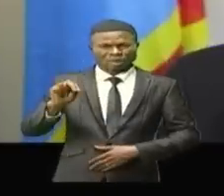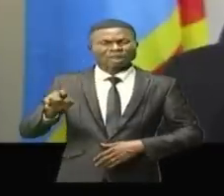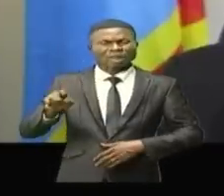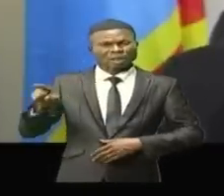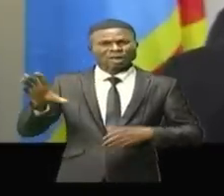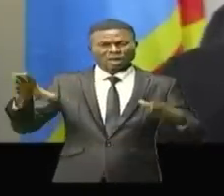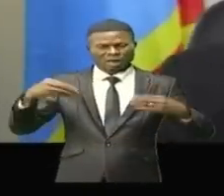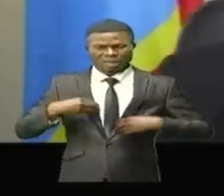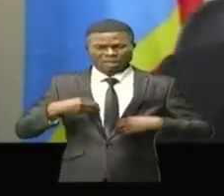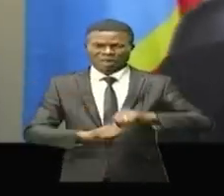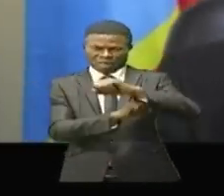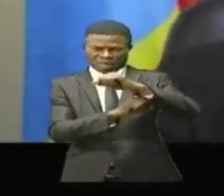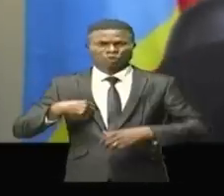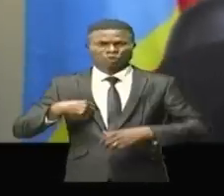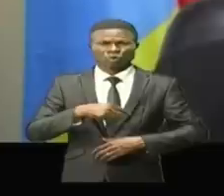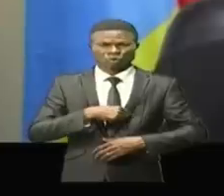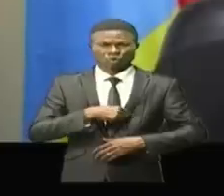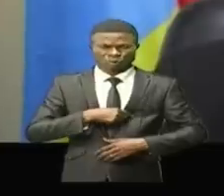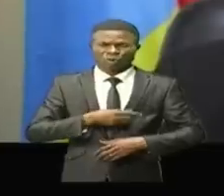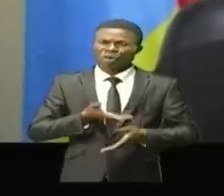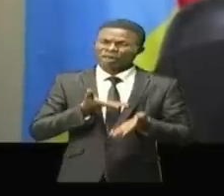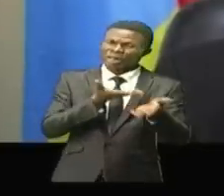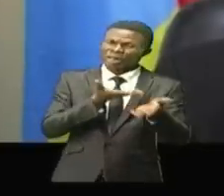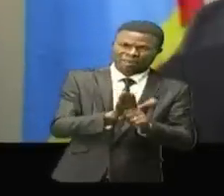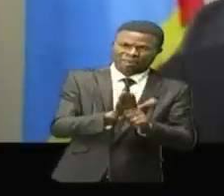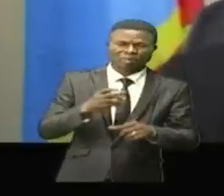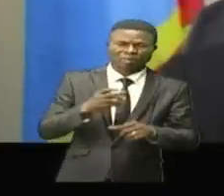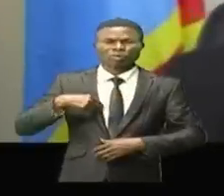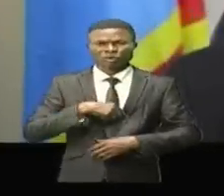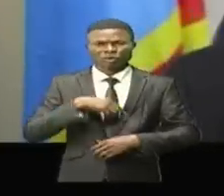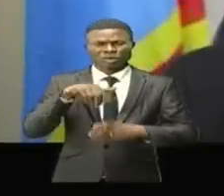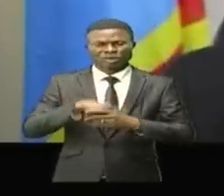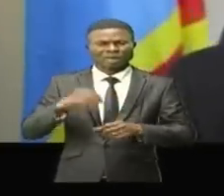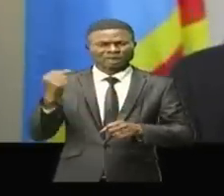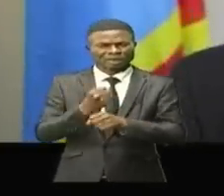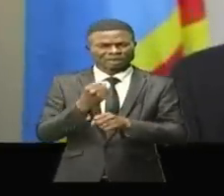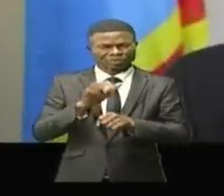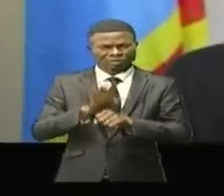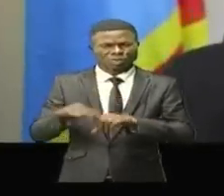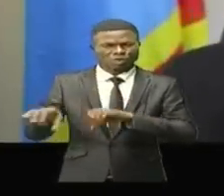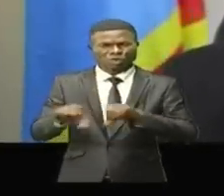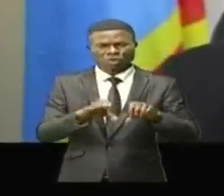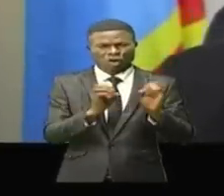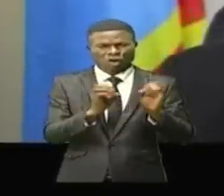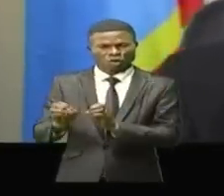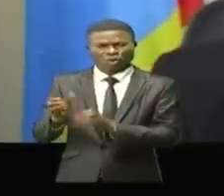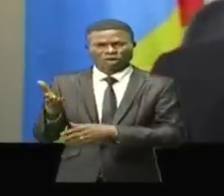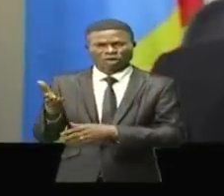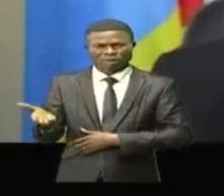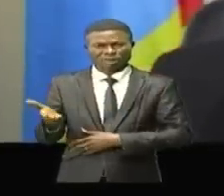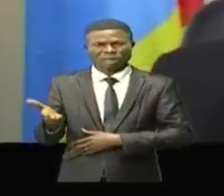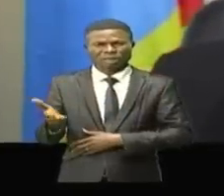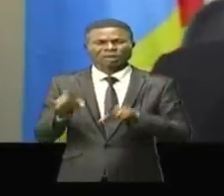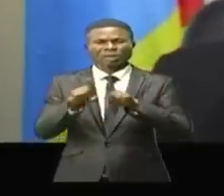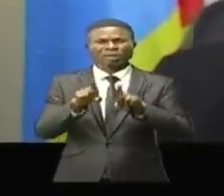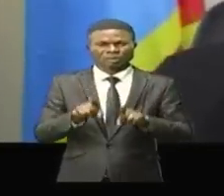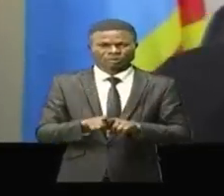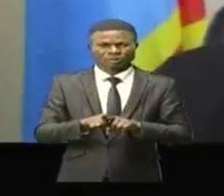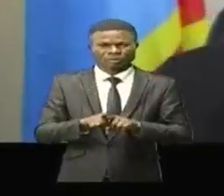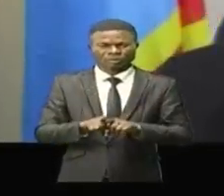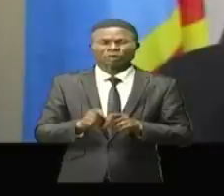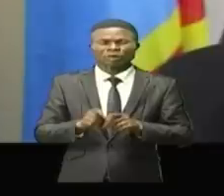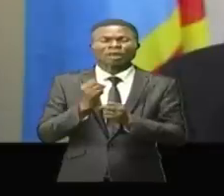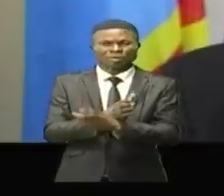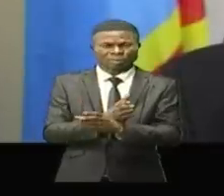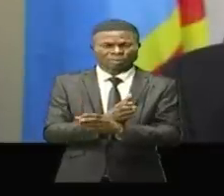nous accompagner, de nous appuyer dans les différentes activités que nous aurons à mettre en place. Ils se disent être disposés à